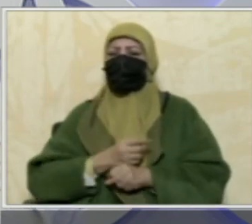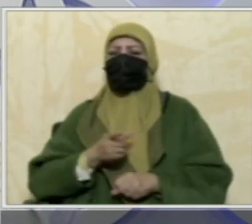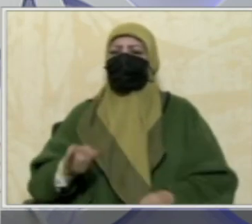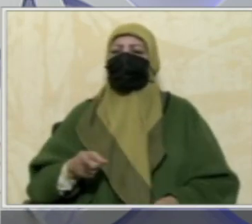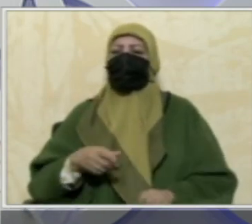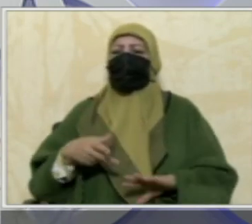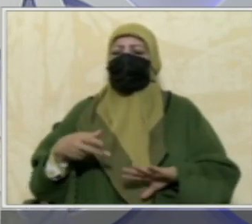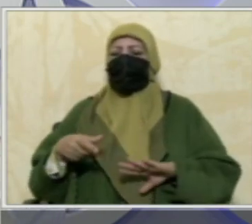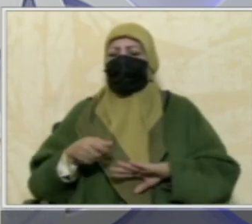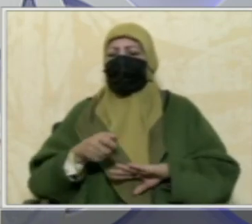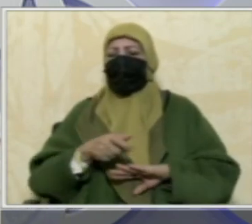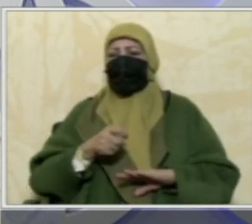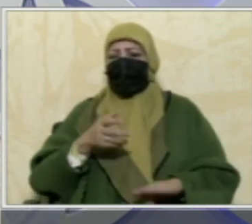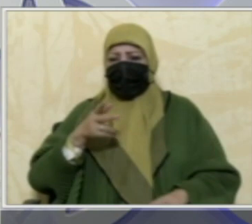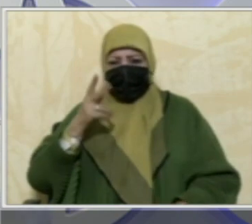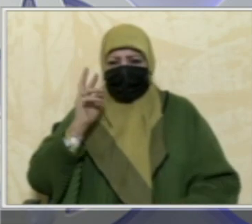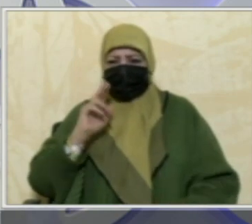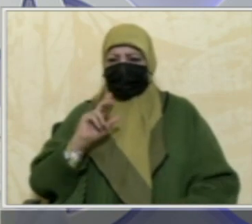الا بالله